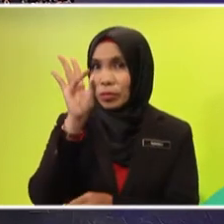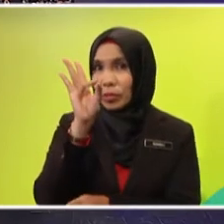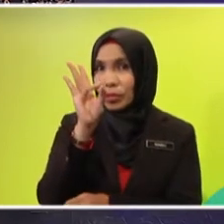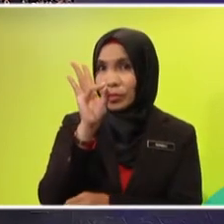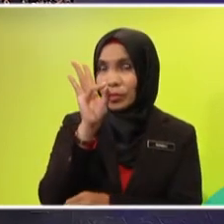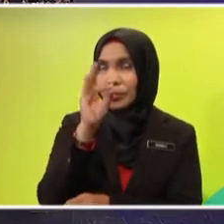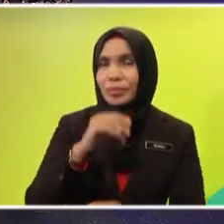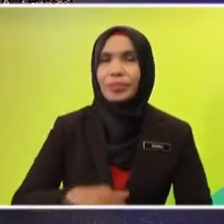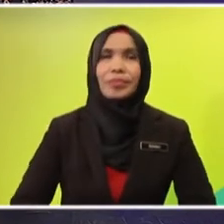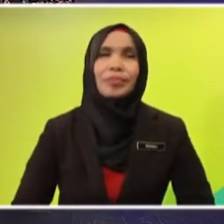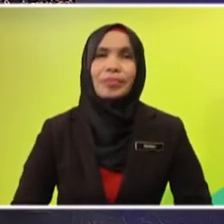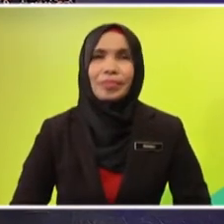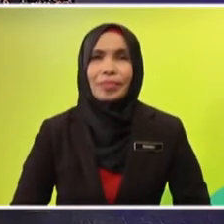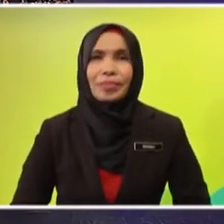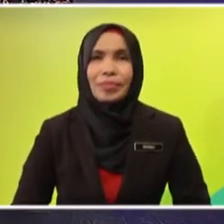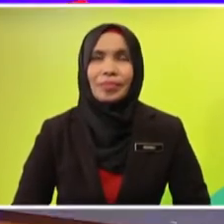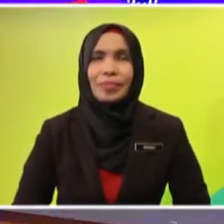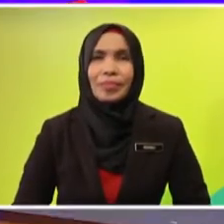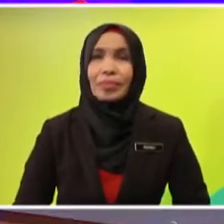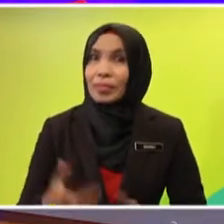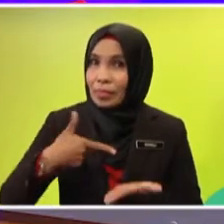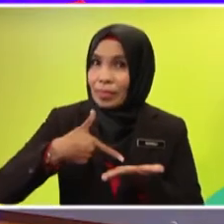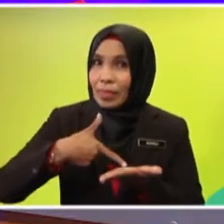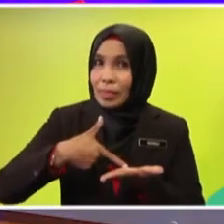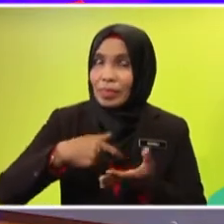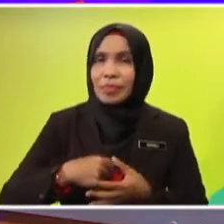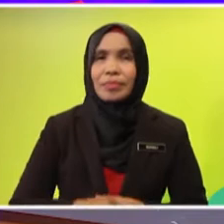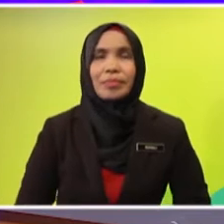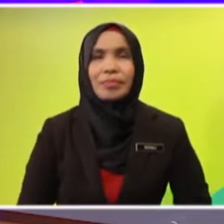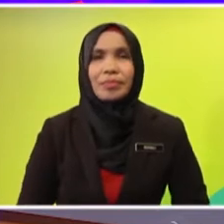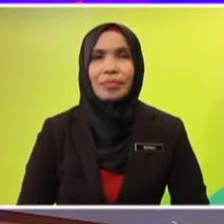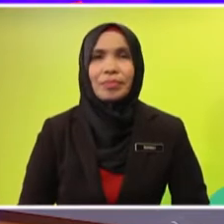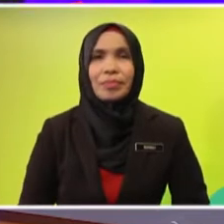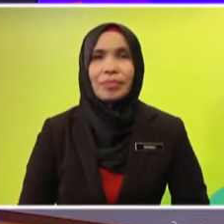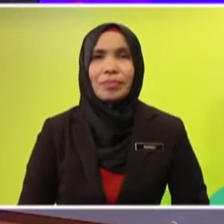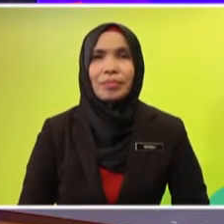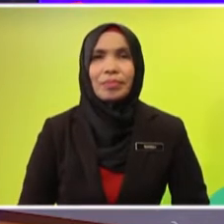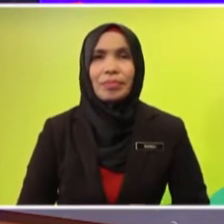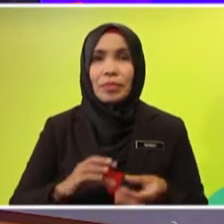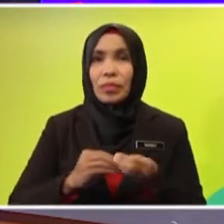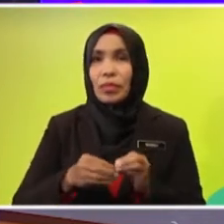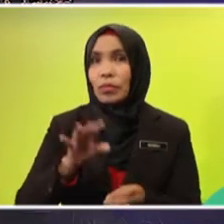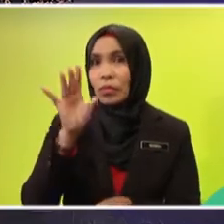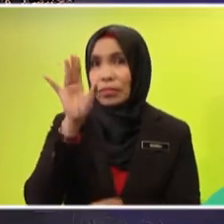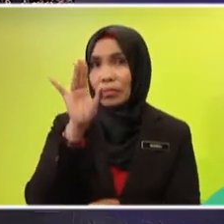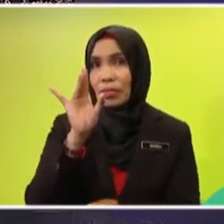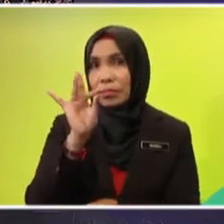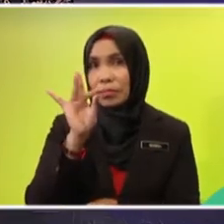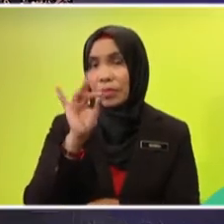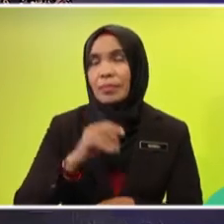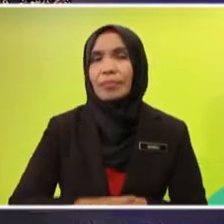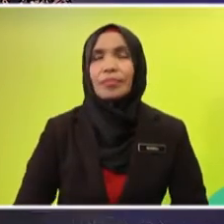bule Oke dan seterusnya masukkan yang warna merah jambu design 68 number